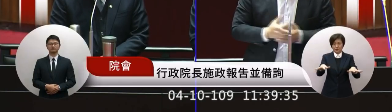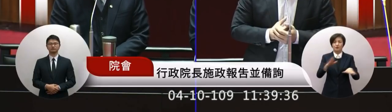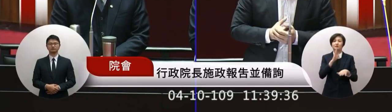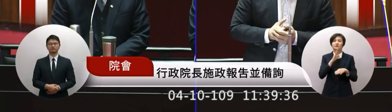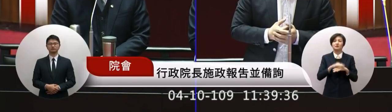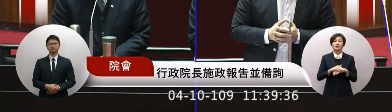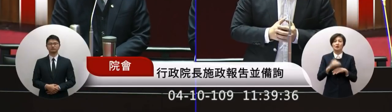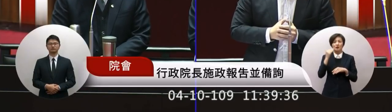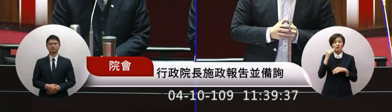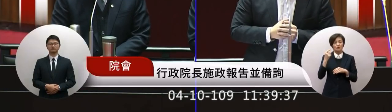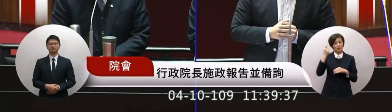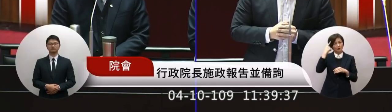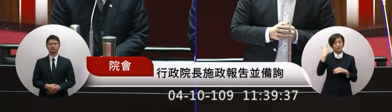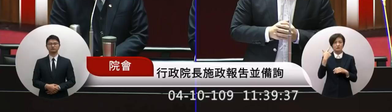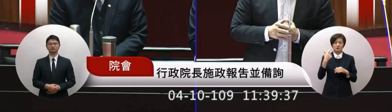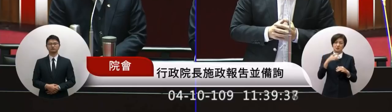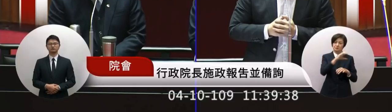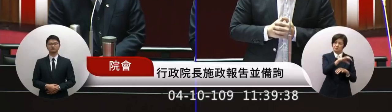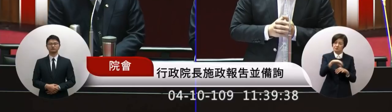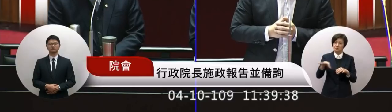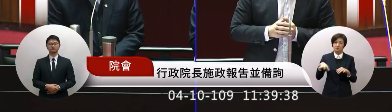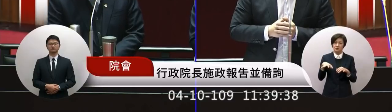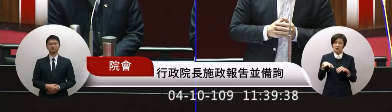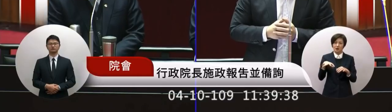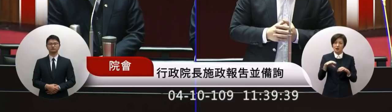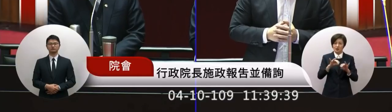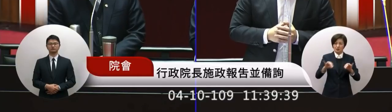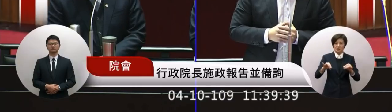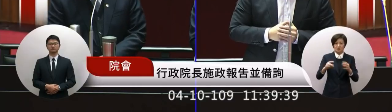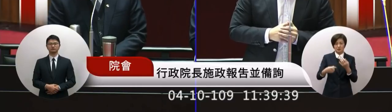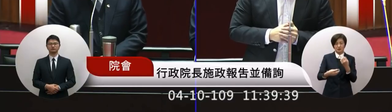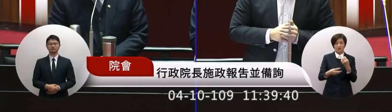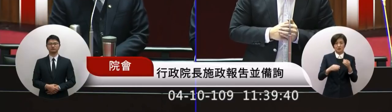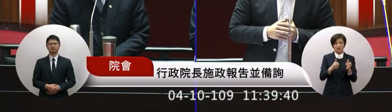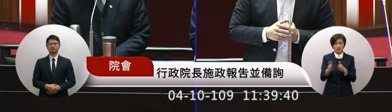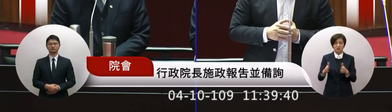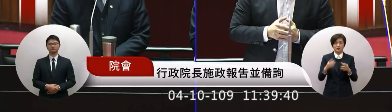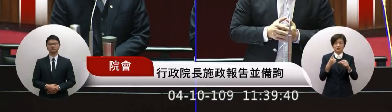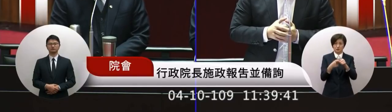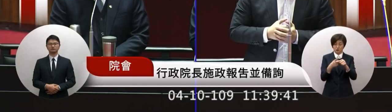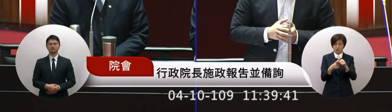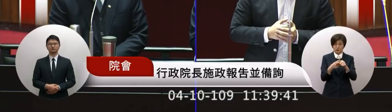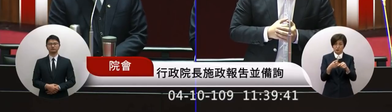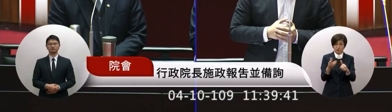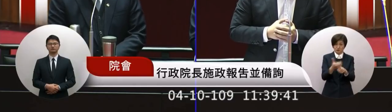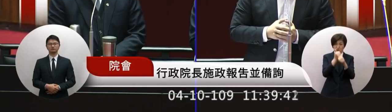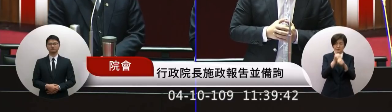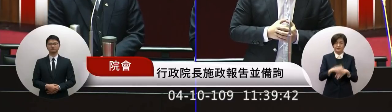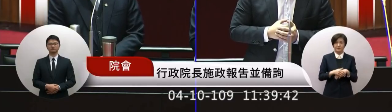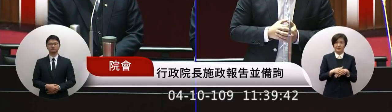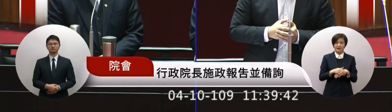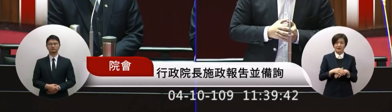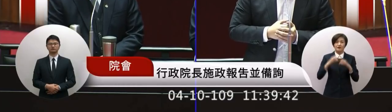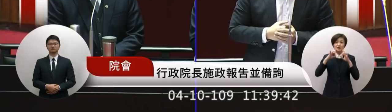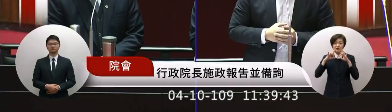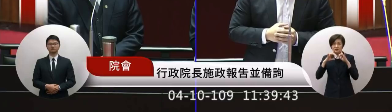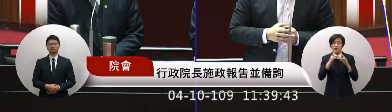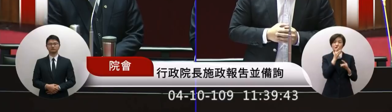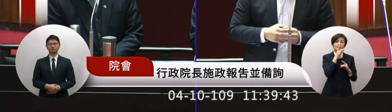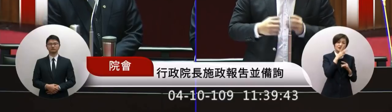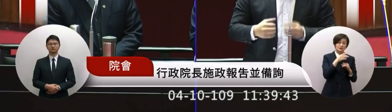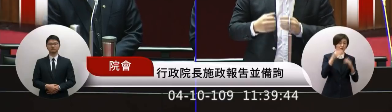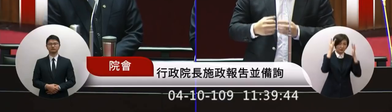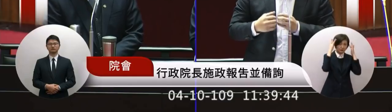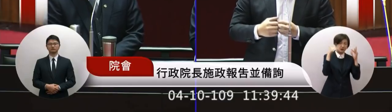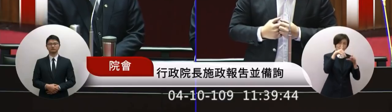中心思考台澎金马的这个地理中心，其实是咱大渡溪附近，包括乌日、雾峰，吼，包括这个南投。